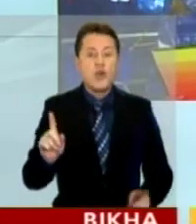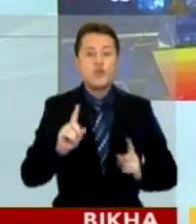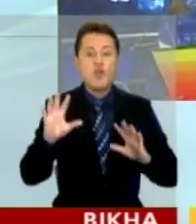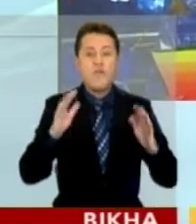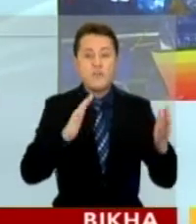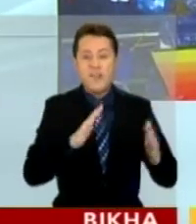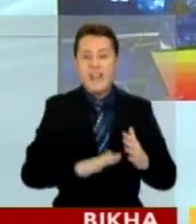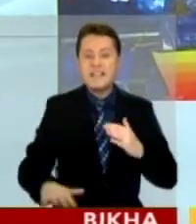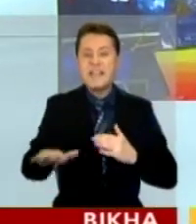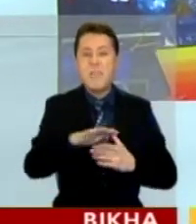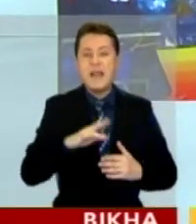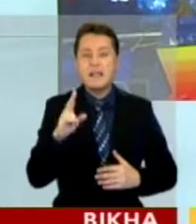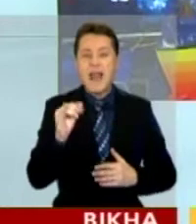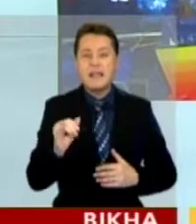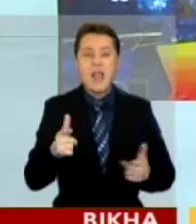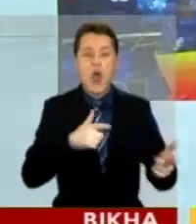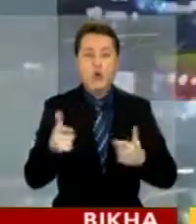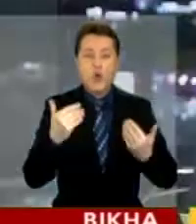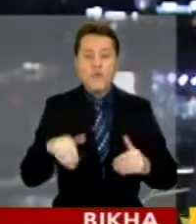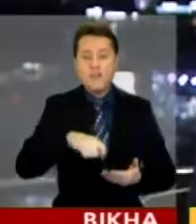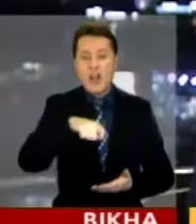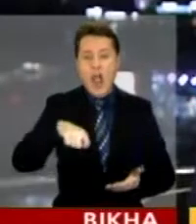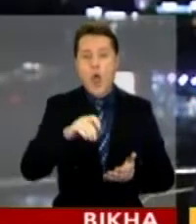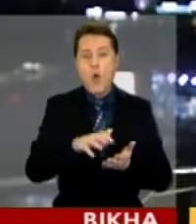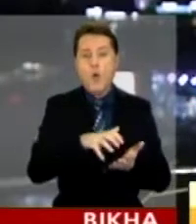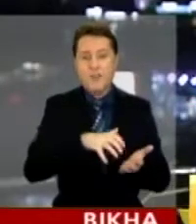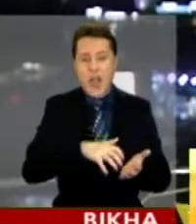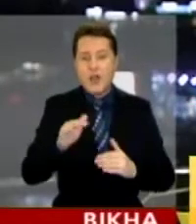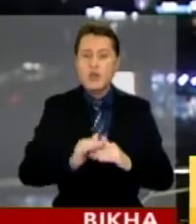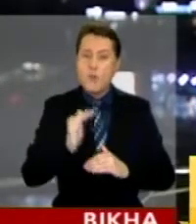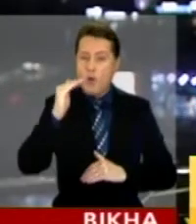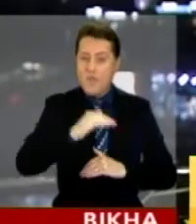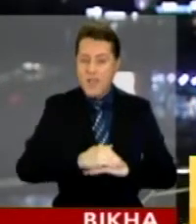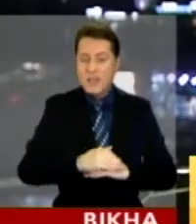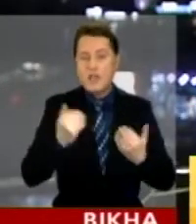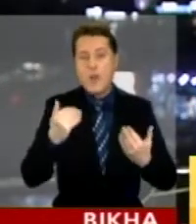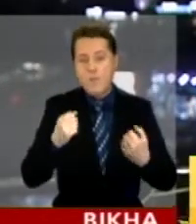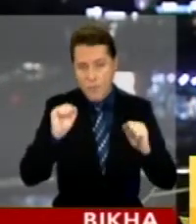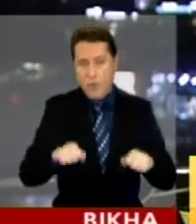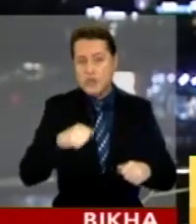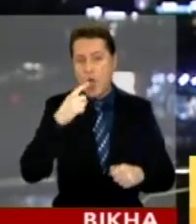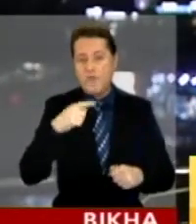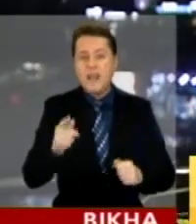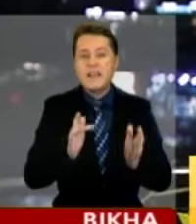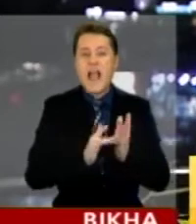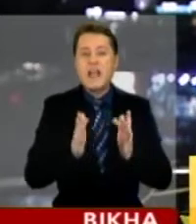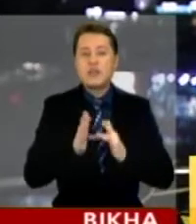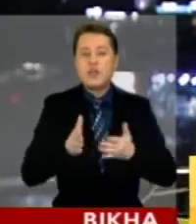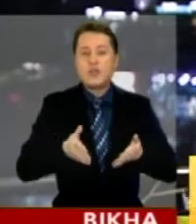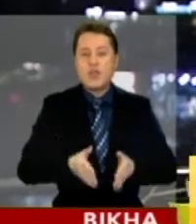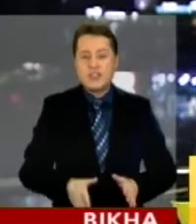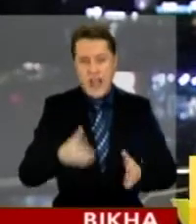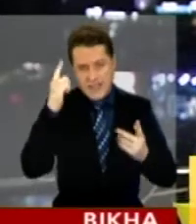на Майдані і чи готова вже кутя? Доброго вечора, Вітачі. Як кажуть, вже зараз вже можна говорити, Христос рождається, славімо